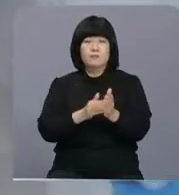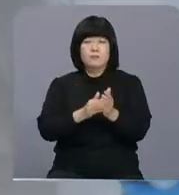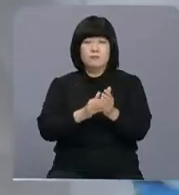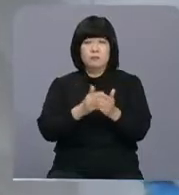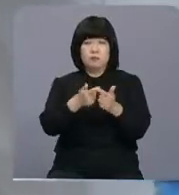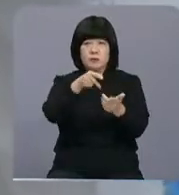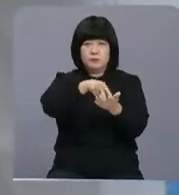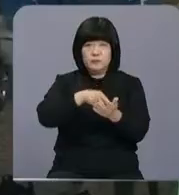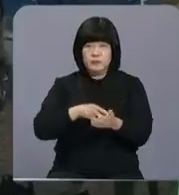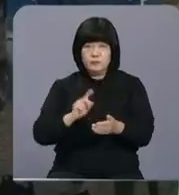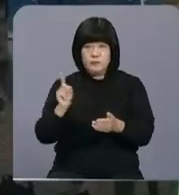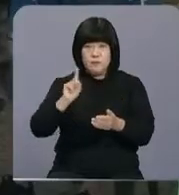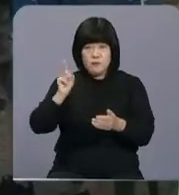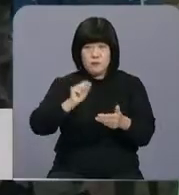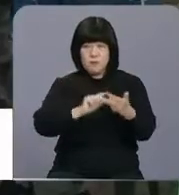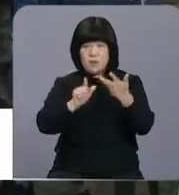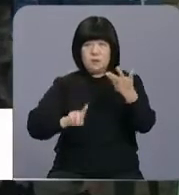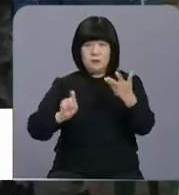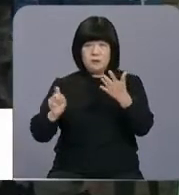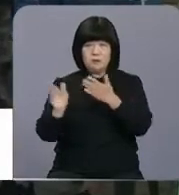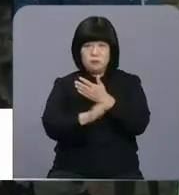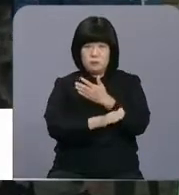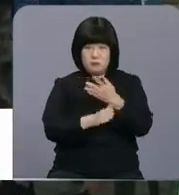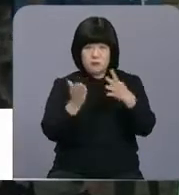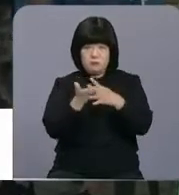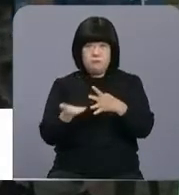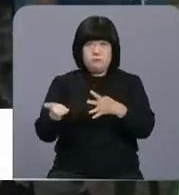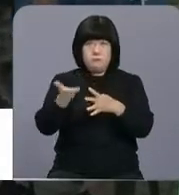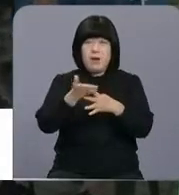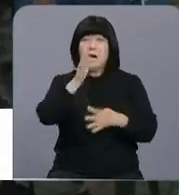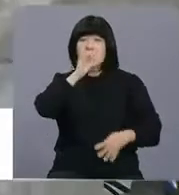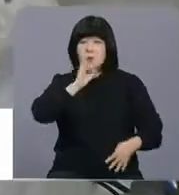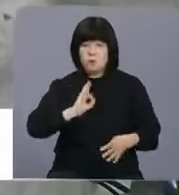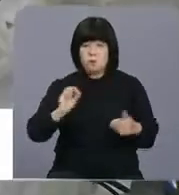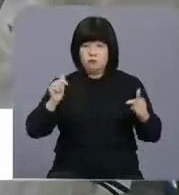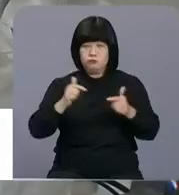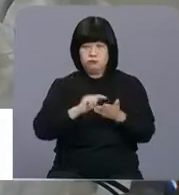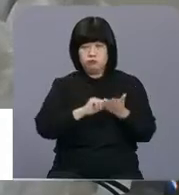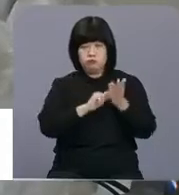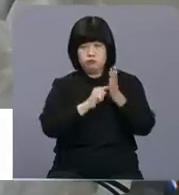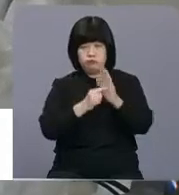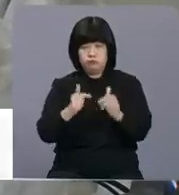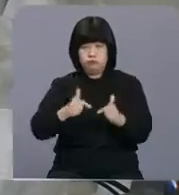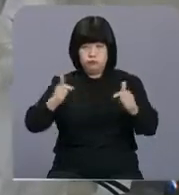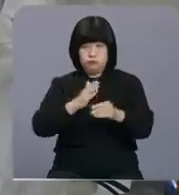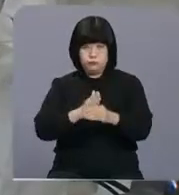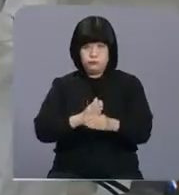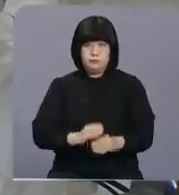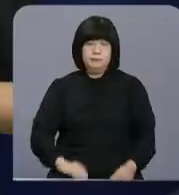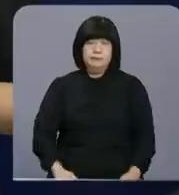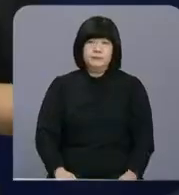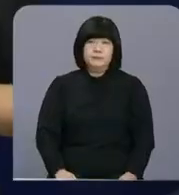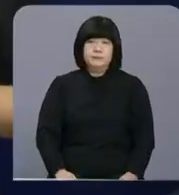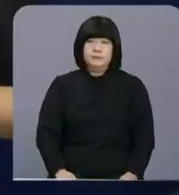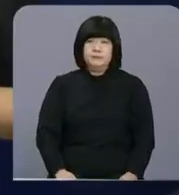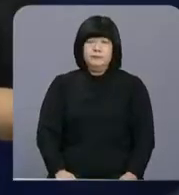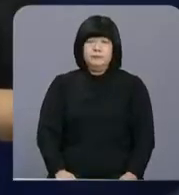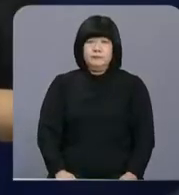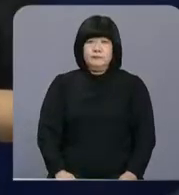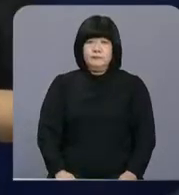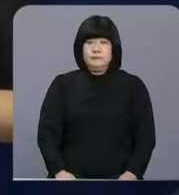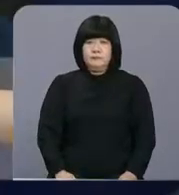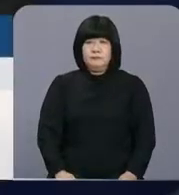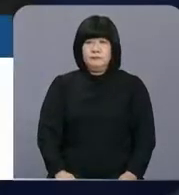방역당국은 지난 10일부터 시작된 거리 두기 4단계 효과가 서서히 나타나는 것으로 분석합니다 4 단계의 효과가 나타난